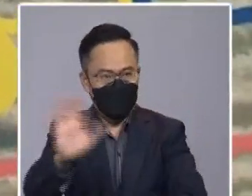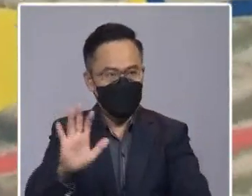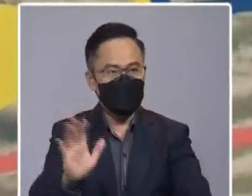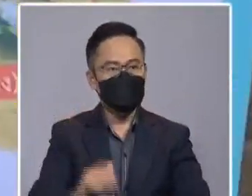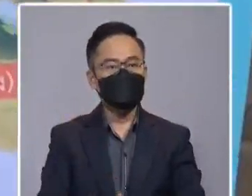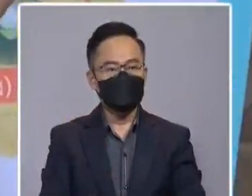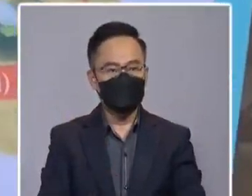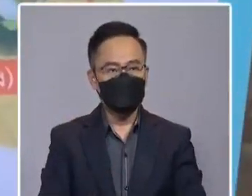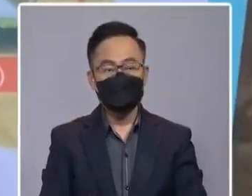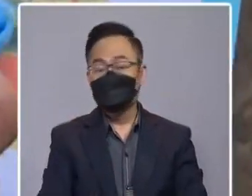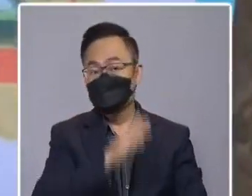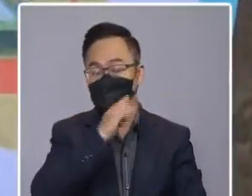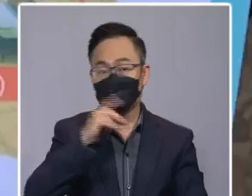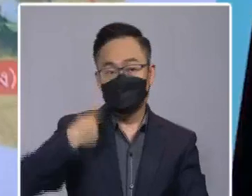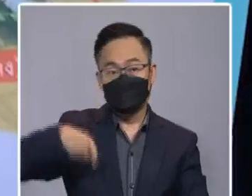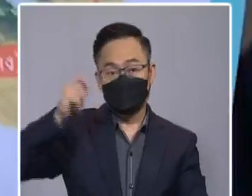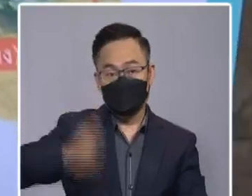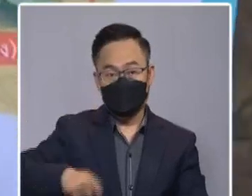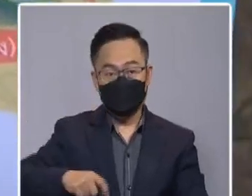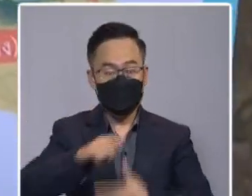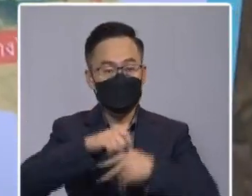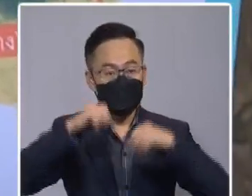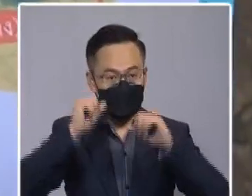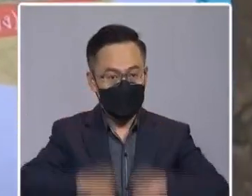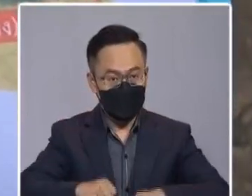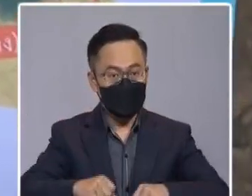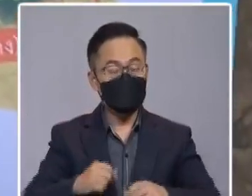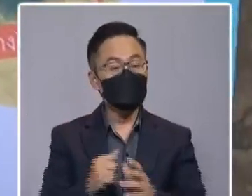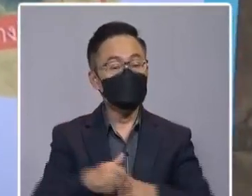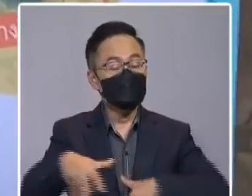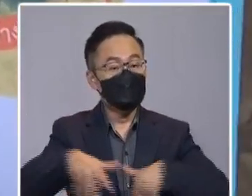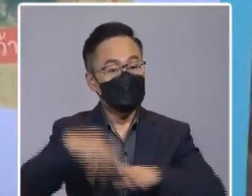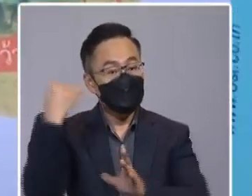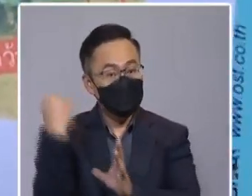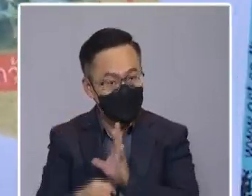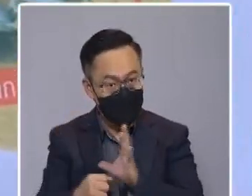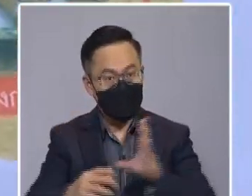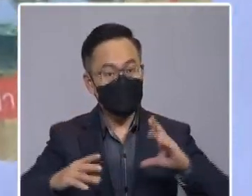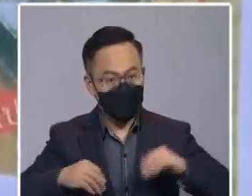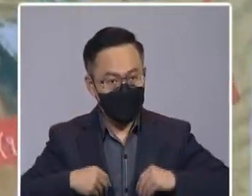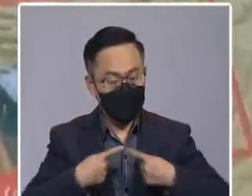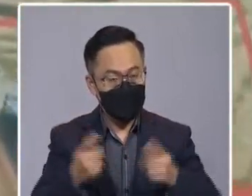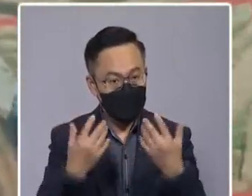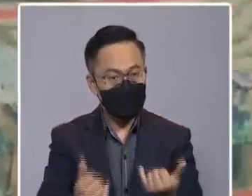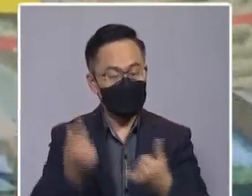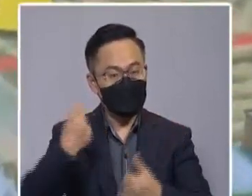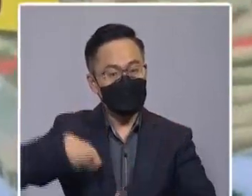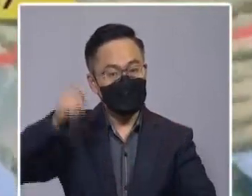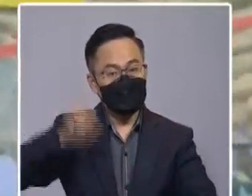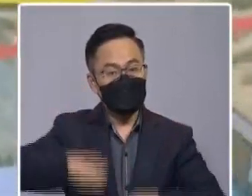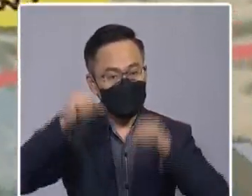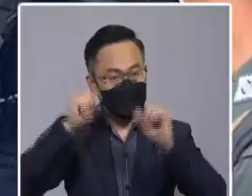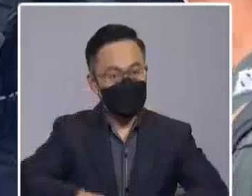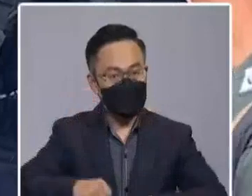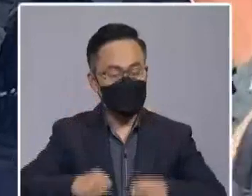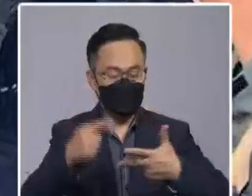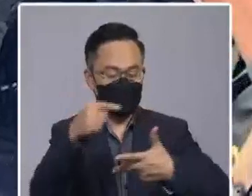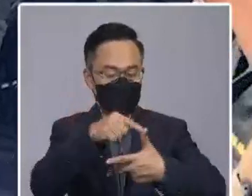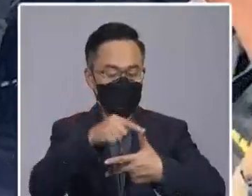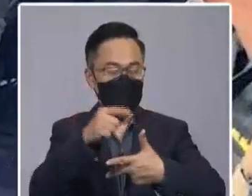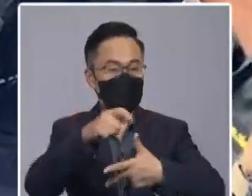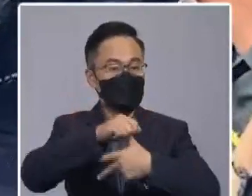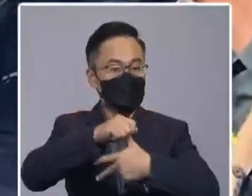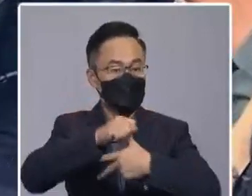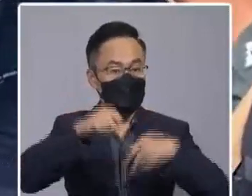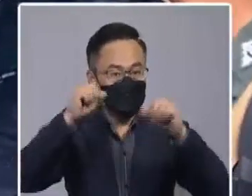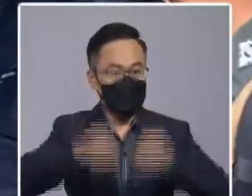แล้วก็ถ้าเกิดว่าศาลตัดสินออกมาอย่างไรเดี๋ยวจะยอมรับในคำตัดสินเองขณะที่ผู้อำนวยการศูนย์ป่าไม้เชียงใหม่นายสัมพันธ์